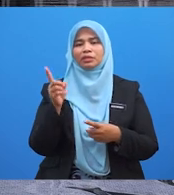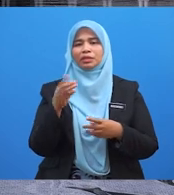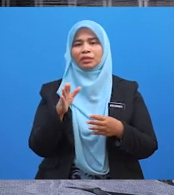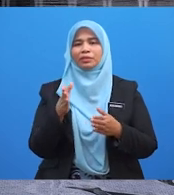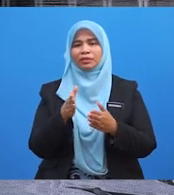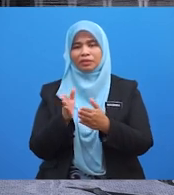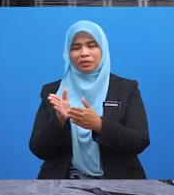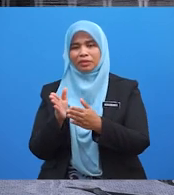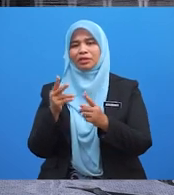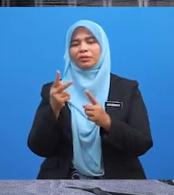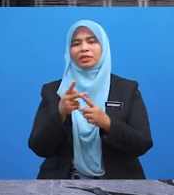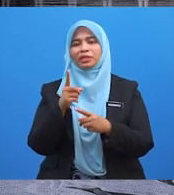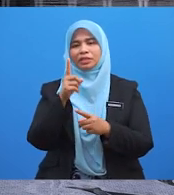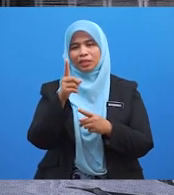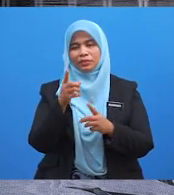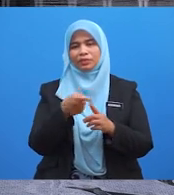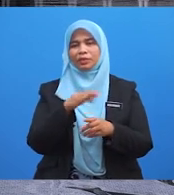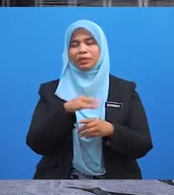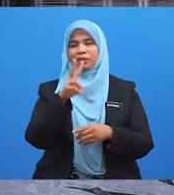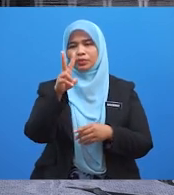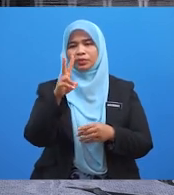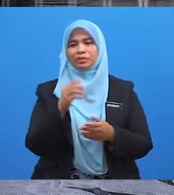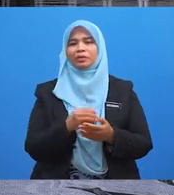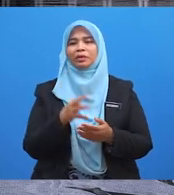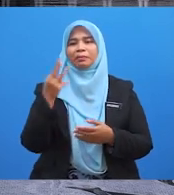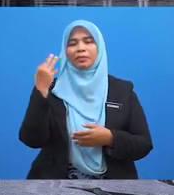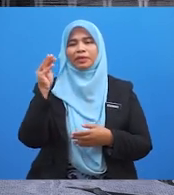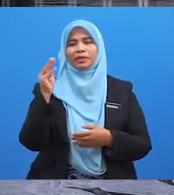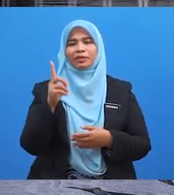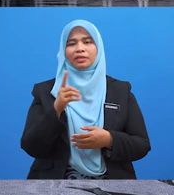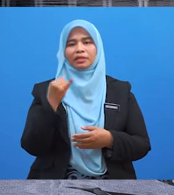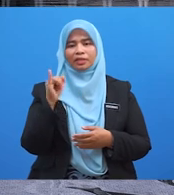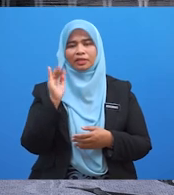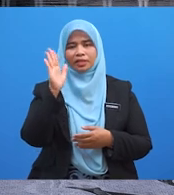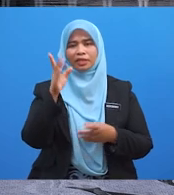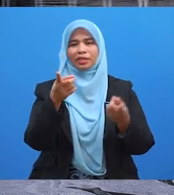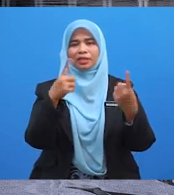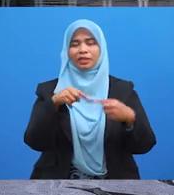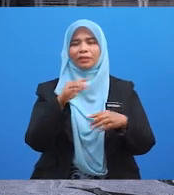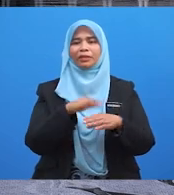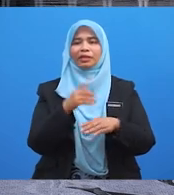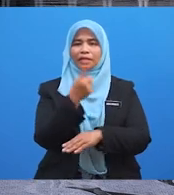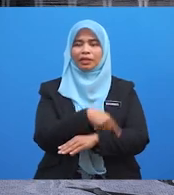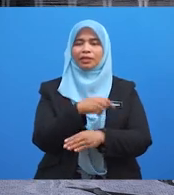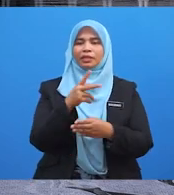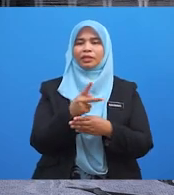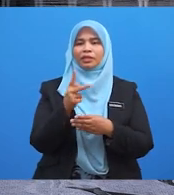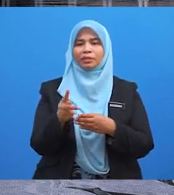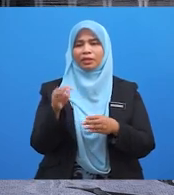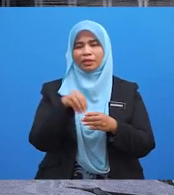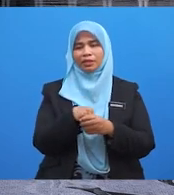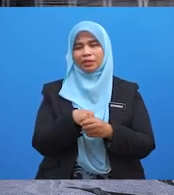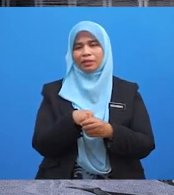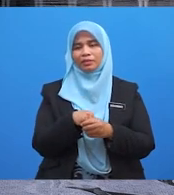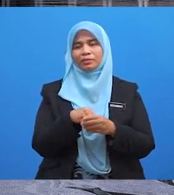kepada salah satu dari keduanya maka ia akan datang pada hari kiamat dalam